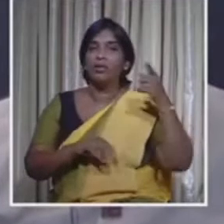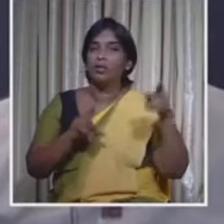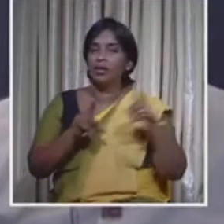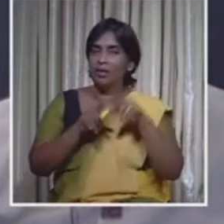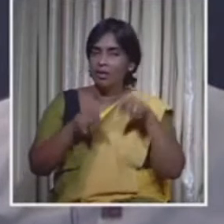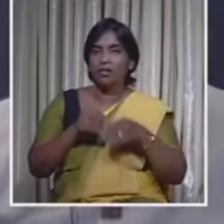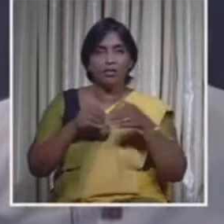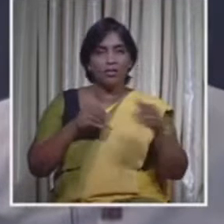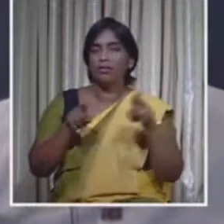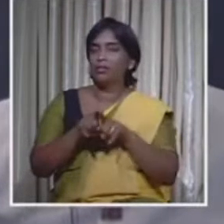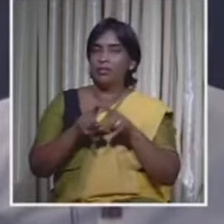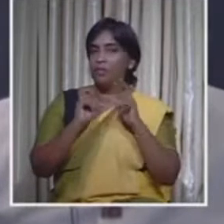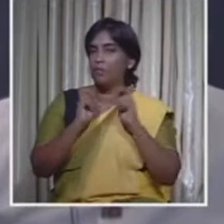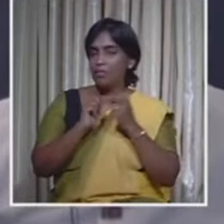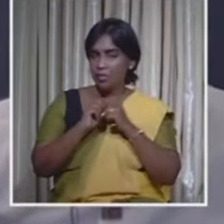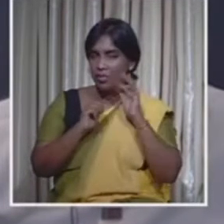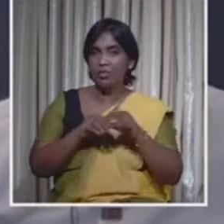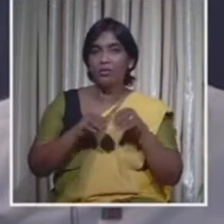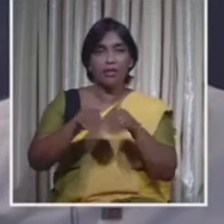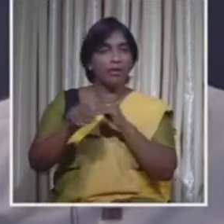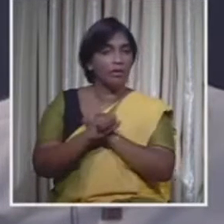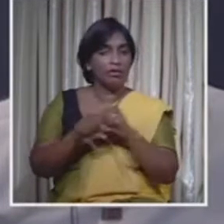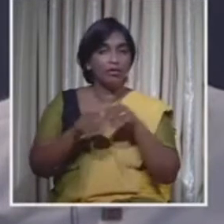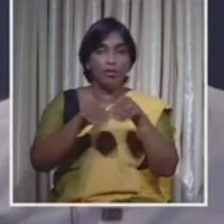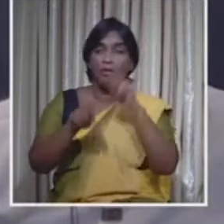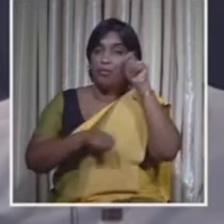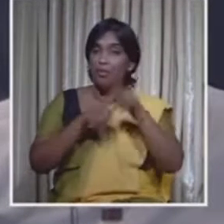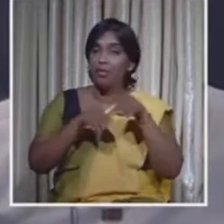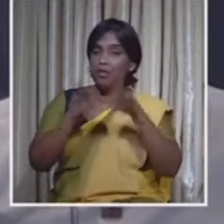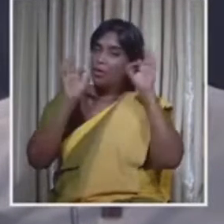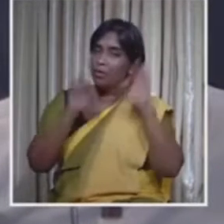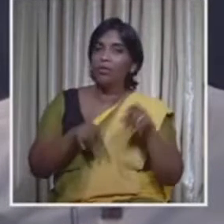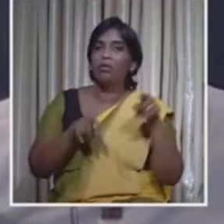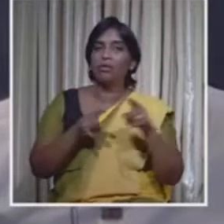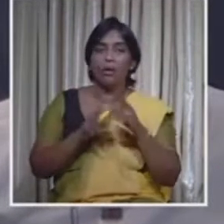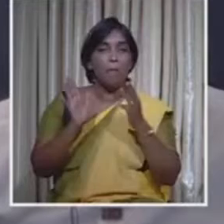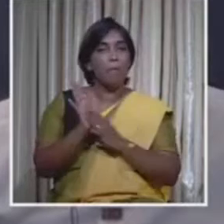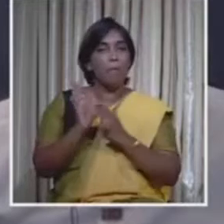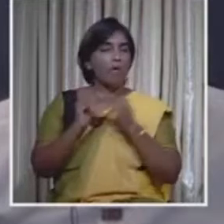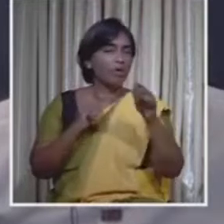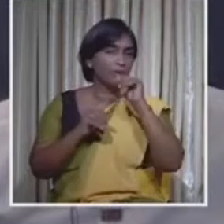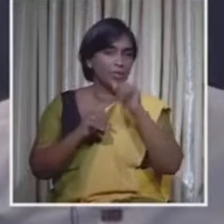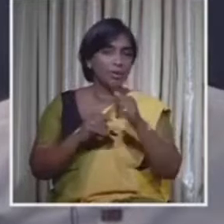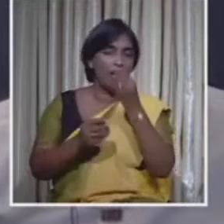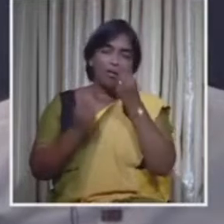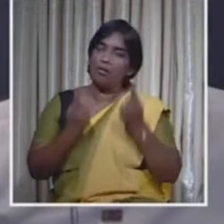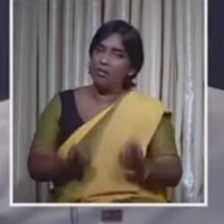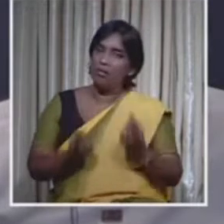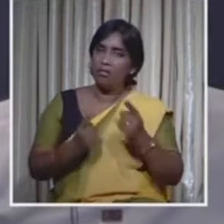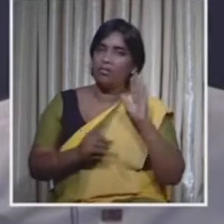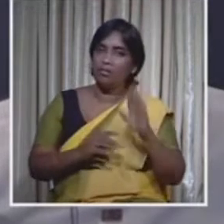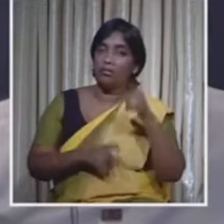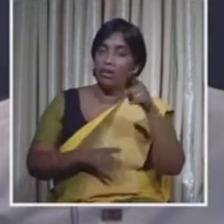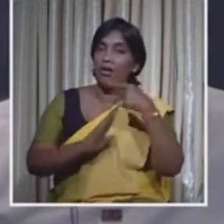මේ ඇතිවිලා තියෙන තත්වයක් එක්ක වගා නොකරපු ගොවියෝ වගා නොකර ඉන්නකොට මාර්තු වෙනකොට අනිවාර්ය ආහාර හිඟයක් ඇති වෙනවා